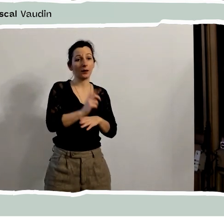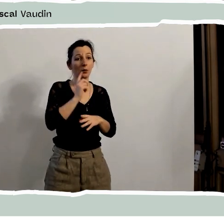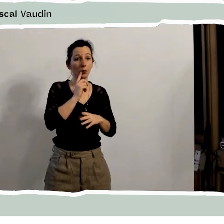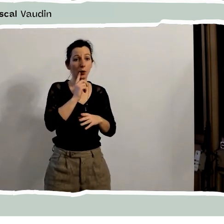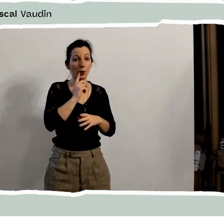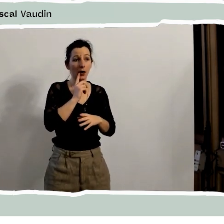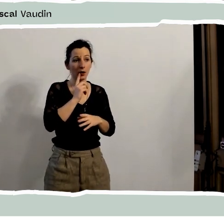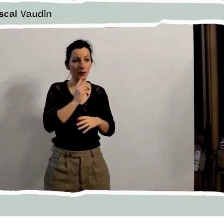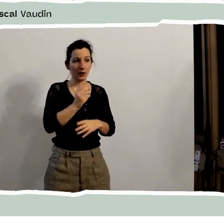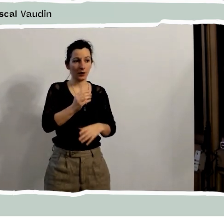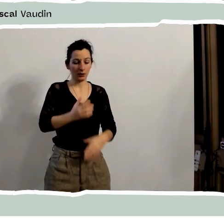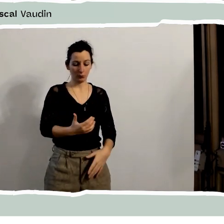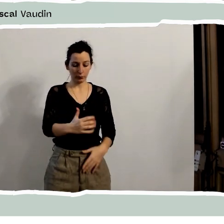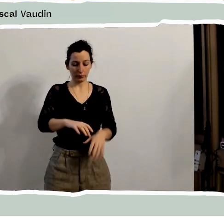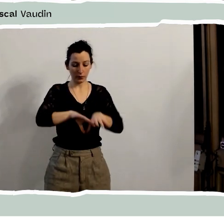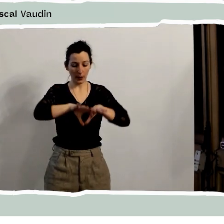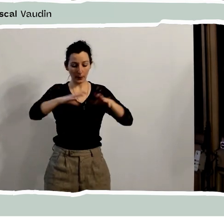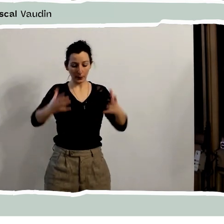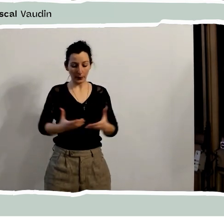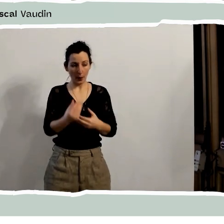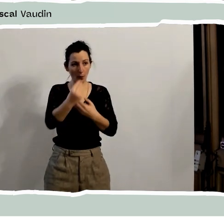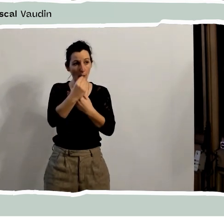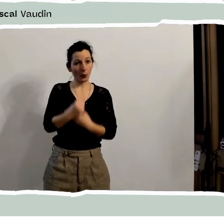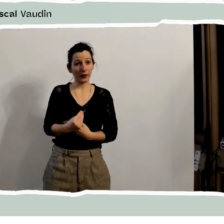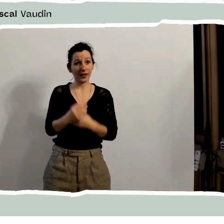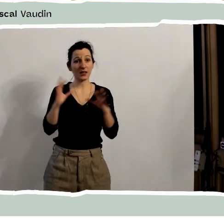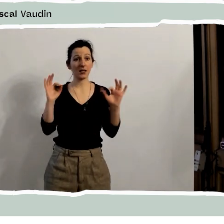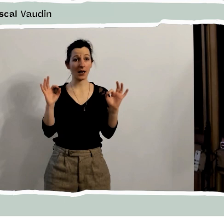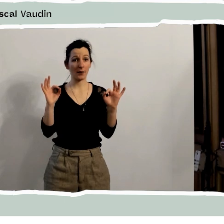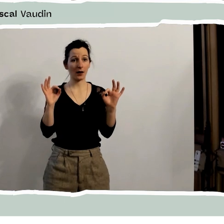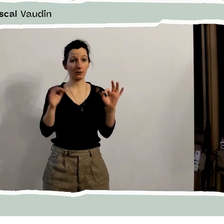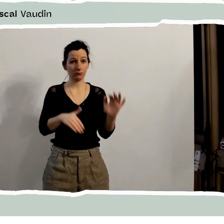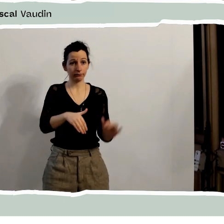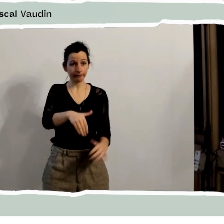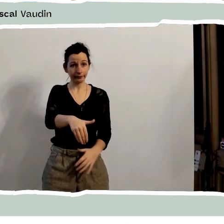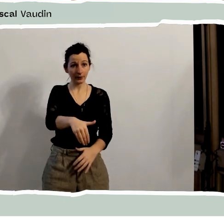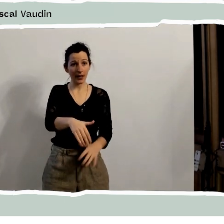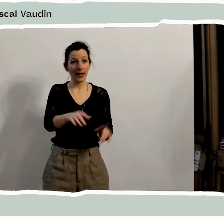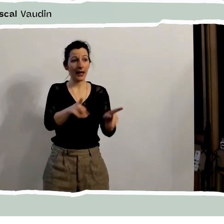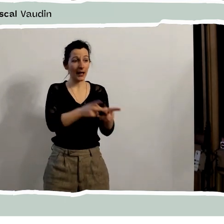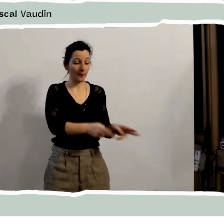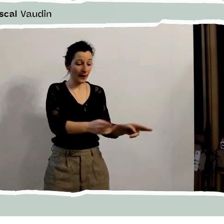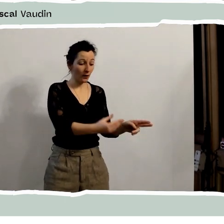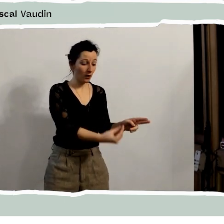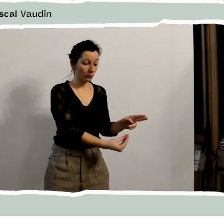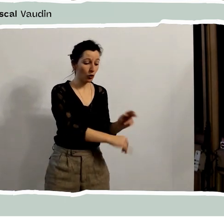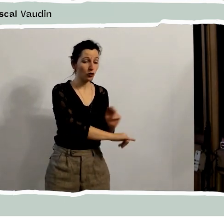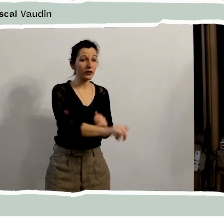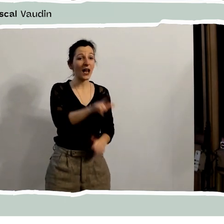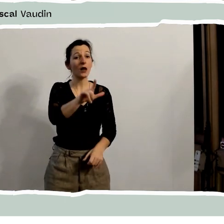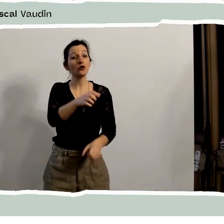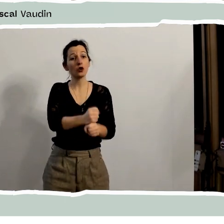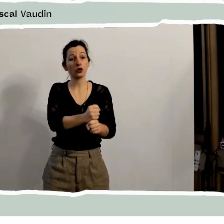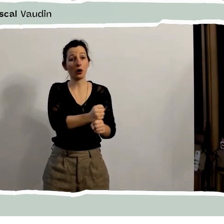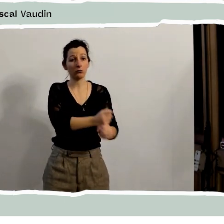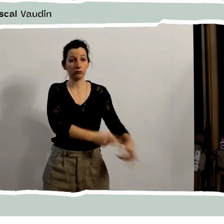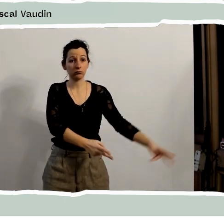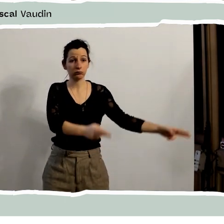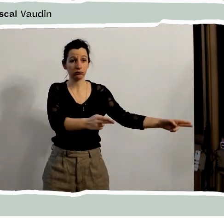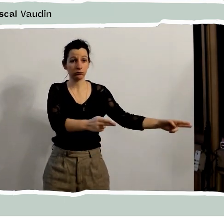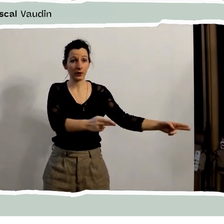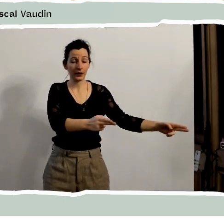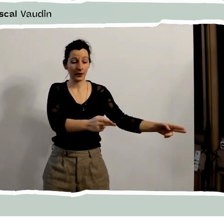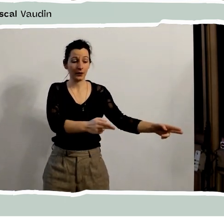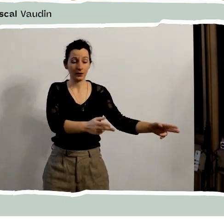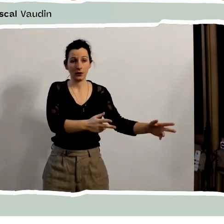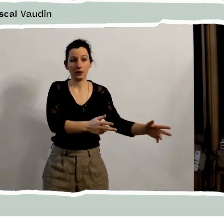aucun rôle de barrière. Aucun. Et on va faire attention aussi à la petite enfance, jusqu'aux 2 ans de l'enfant. C'est ce qu'on appelle les 1000 premiers jours.